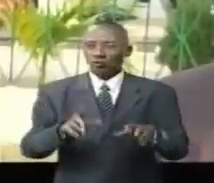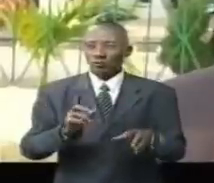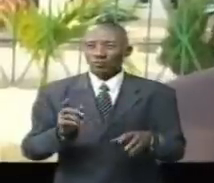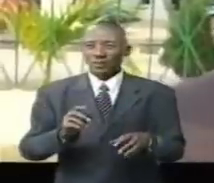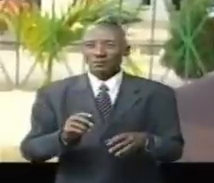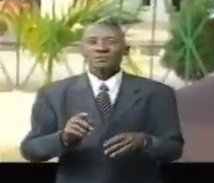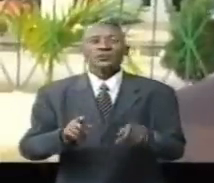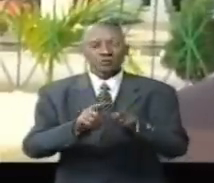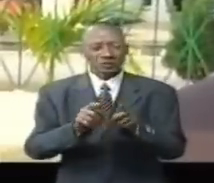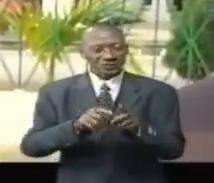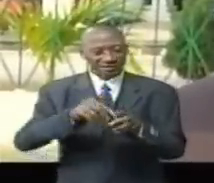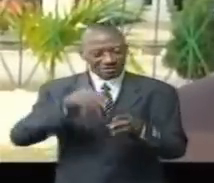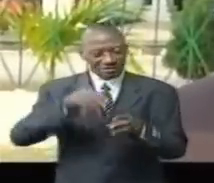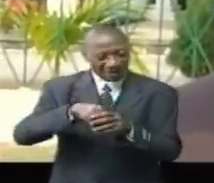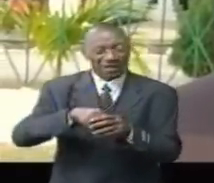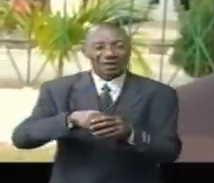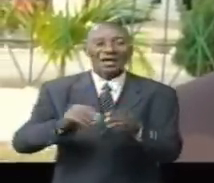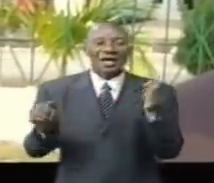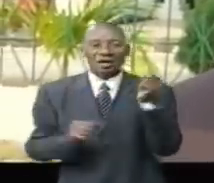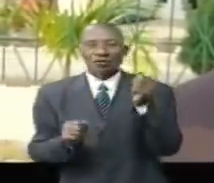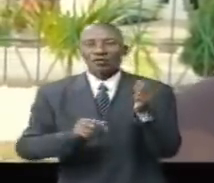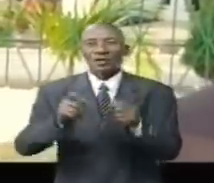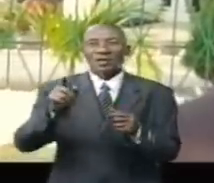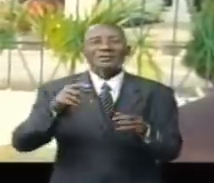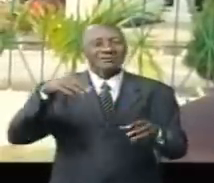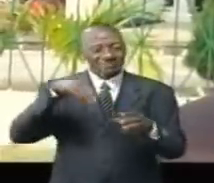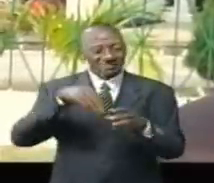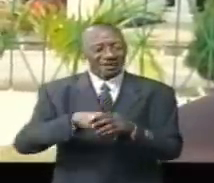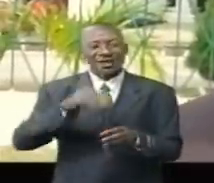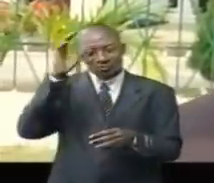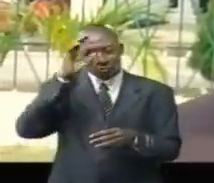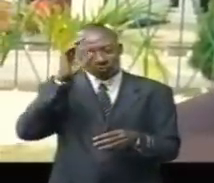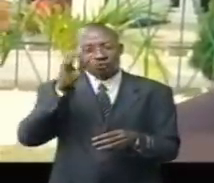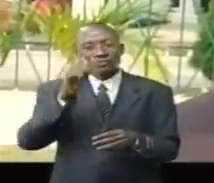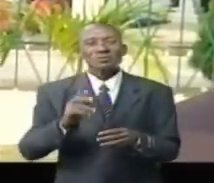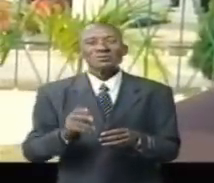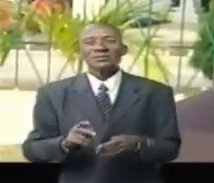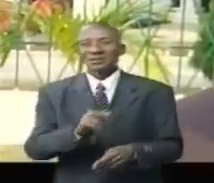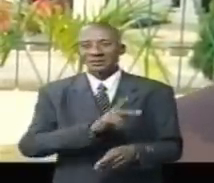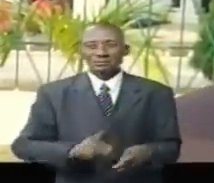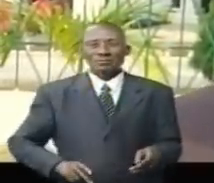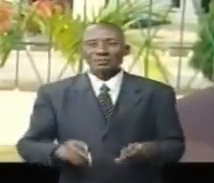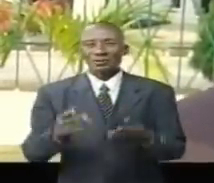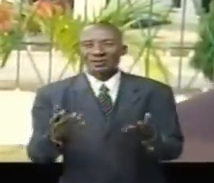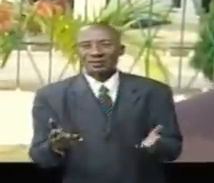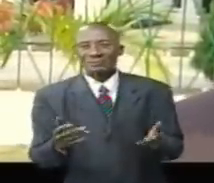pour représenter l'ambassadeur d'Angola et l'ambassade. Et nous sommes très contents pour être